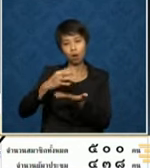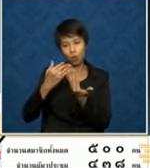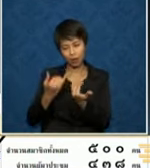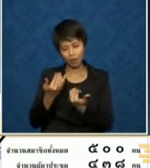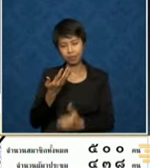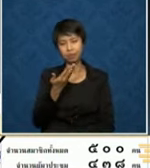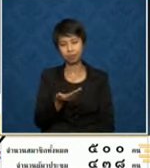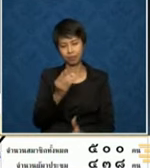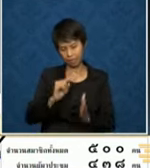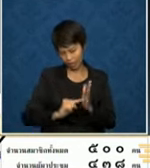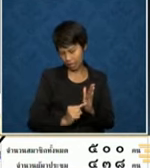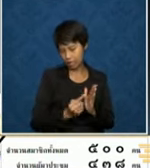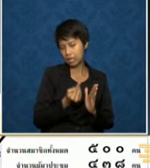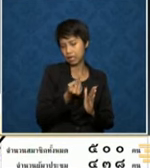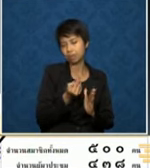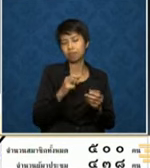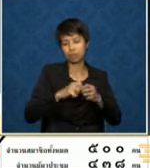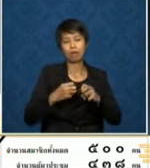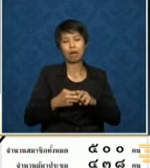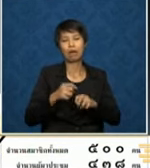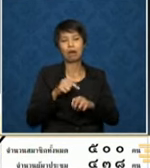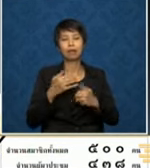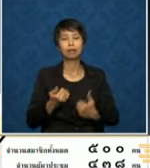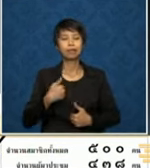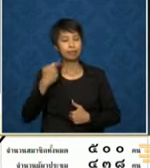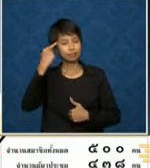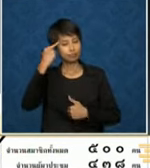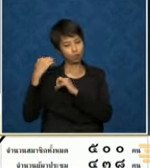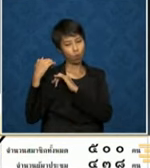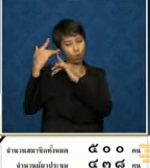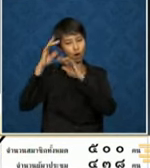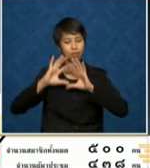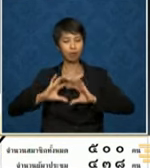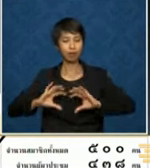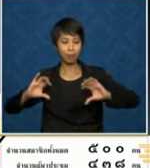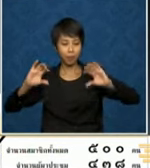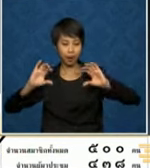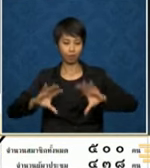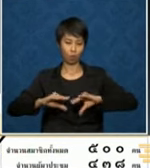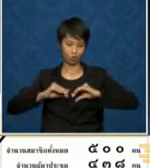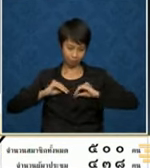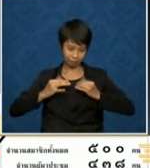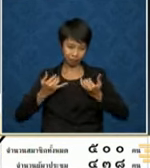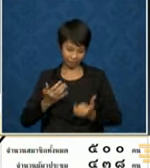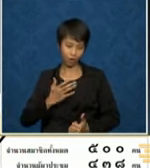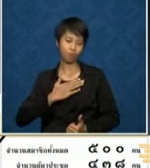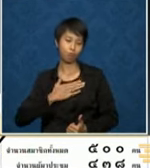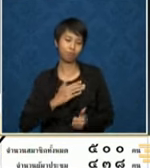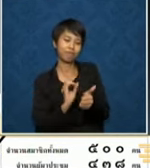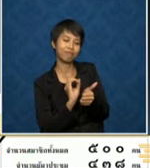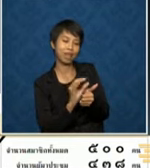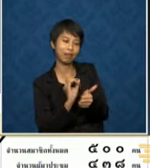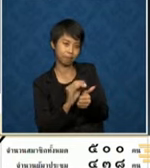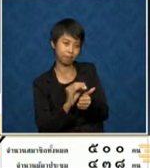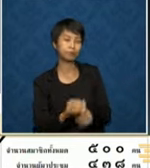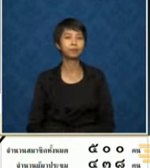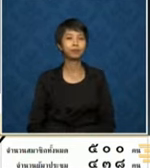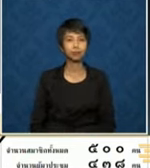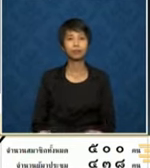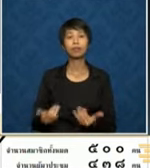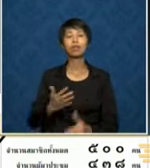บทเริ่มต้นเท่านั้นครับผมหวังว่ารัฐบาลจะรับฟังข้อเสนอแนะและความปรารถนาดีจากฝ่ายค้านครับท่านประธานครับ